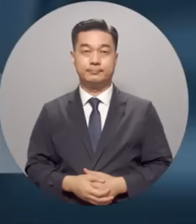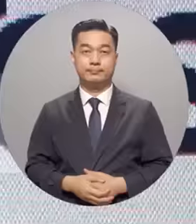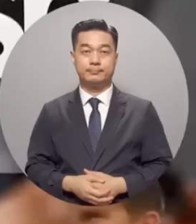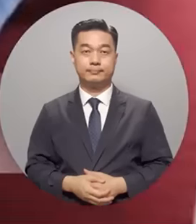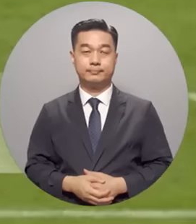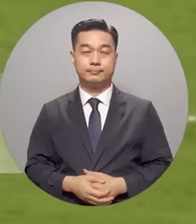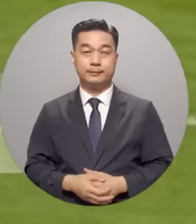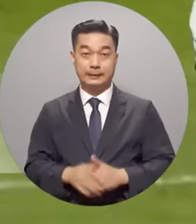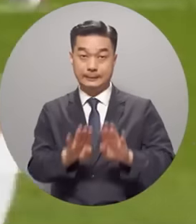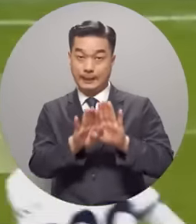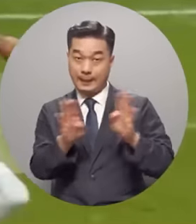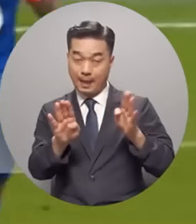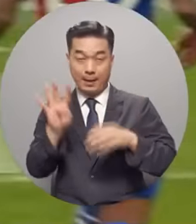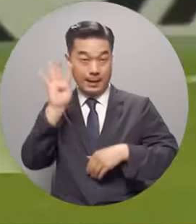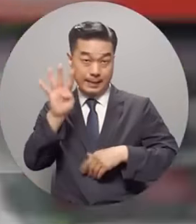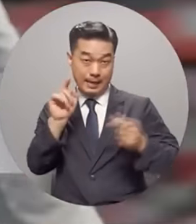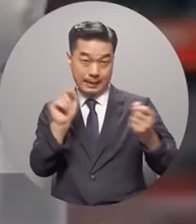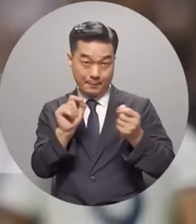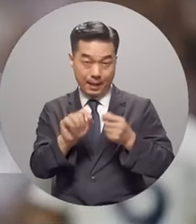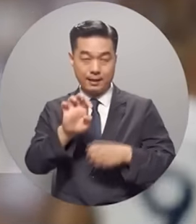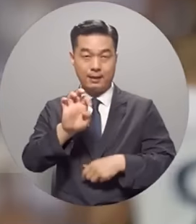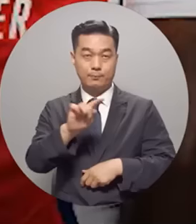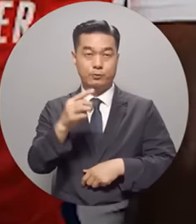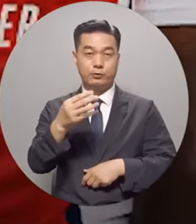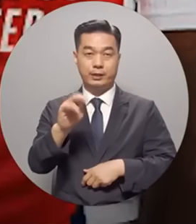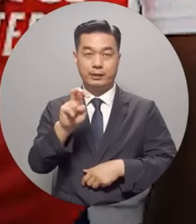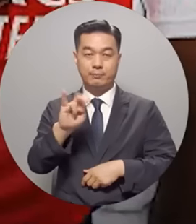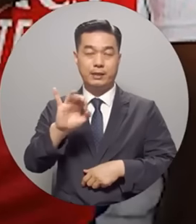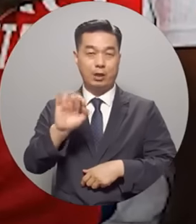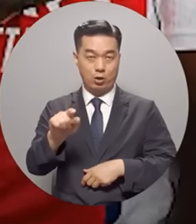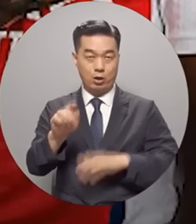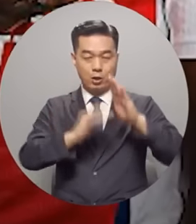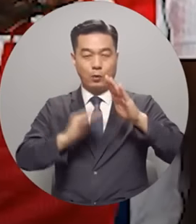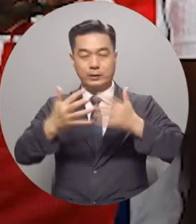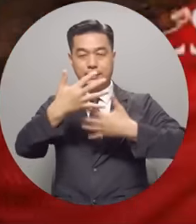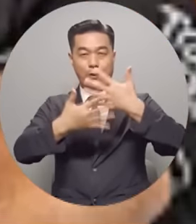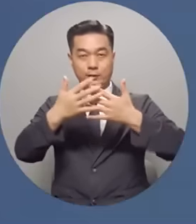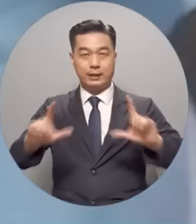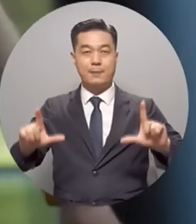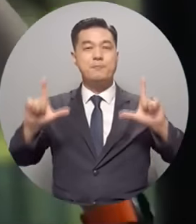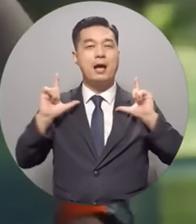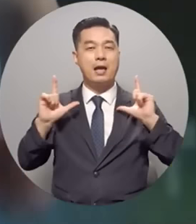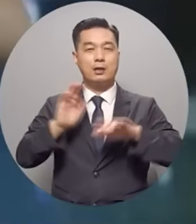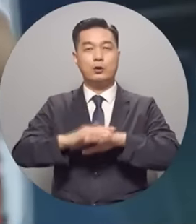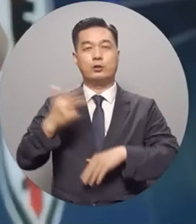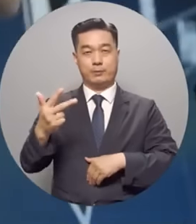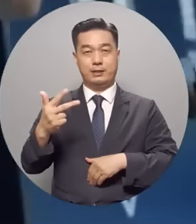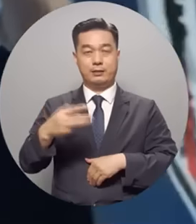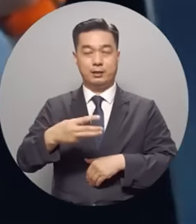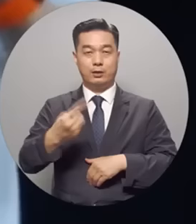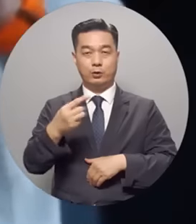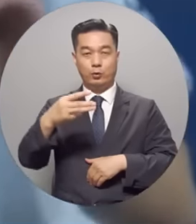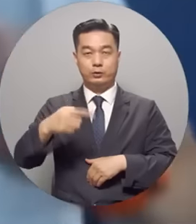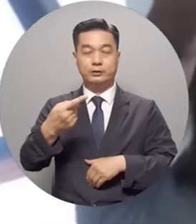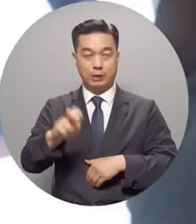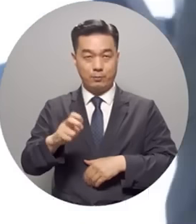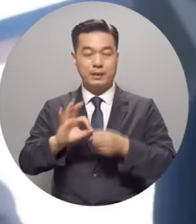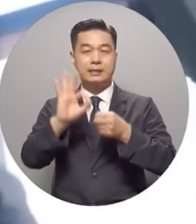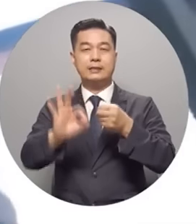개막 나흘을 앞두고 공개된 프리미어리그 공식 영상에 비중 있게 등장한 손흥민 선수. 토트넘에서 10번째 시즌을